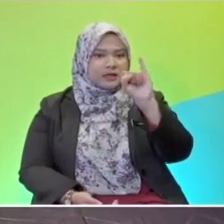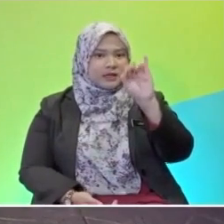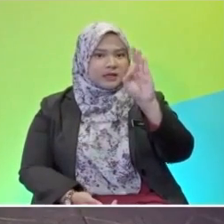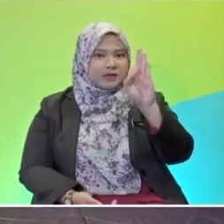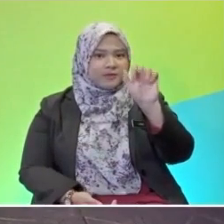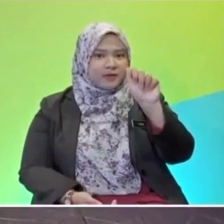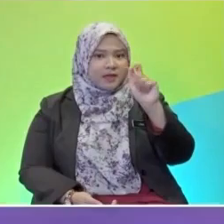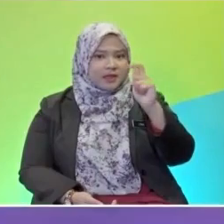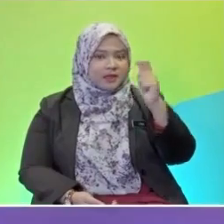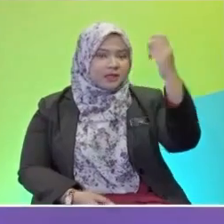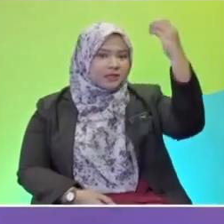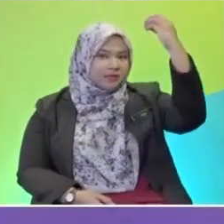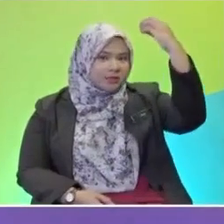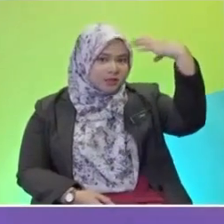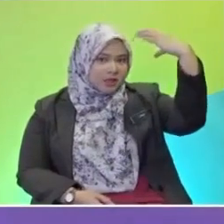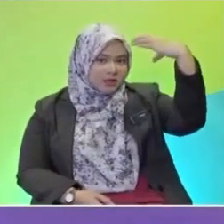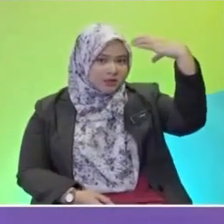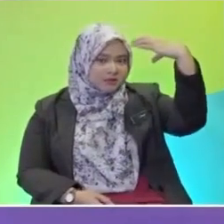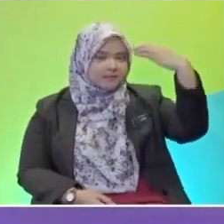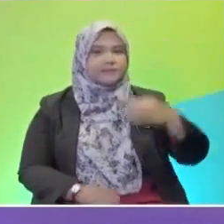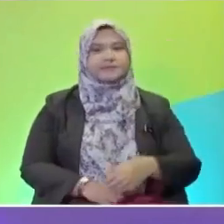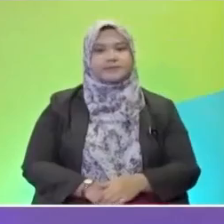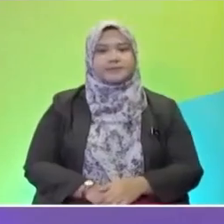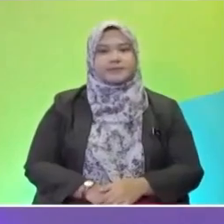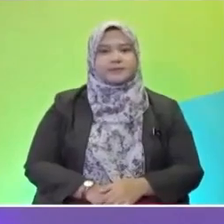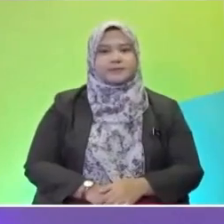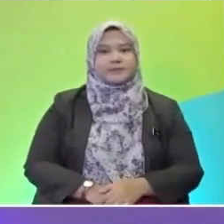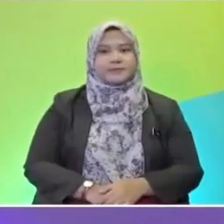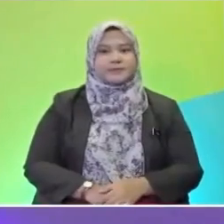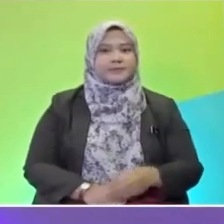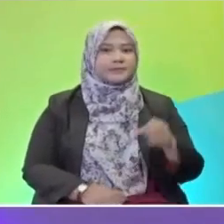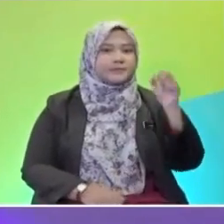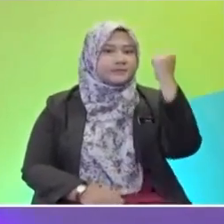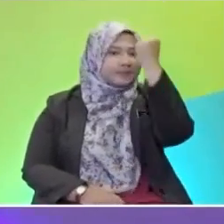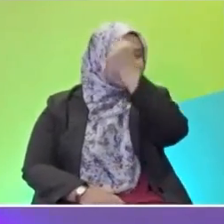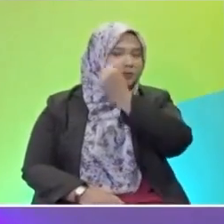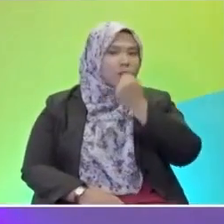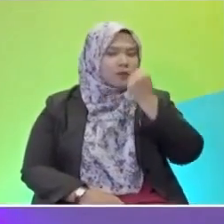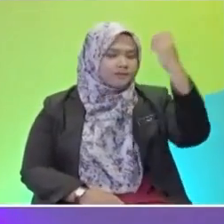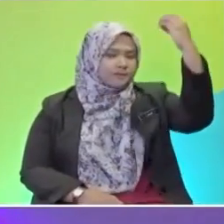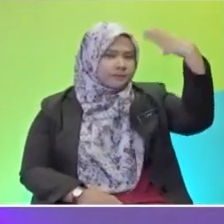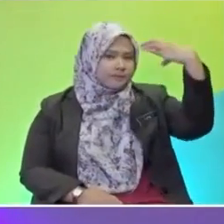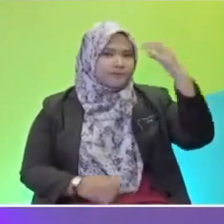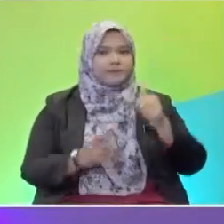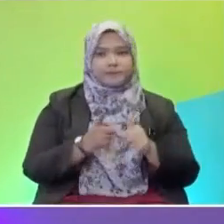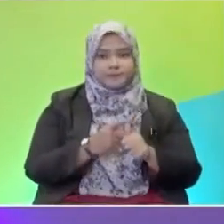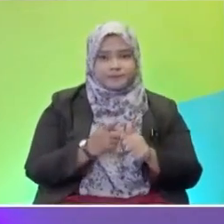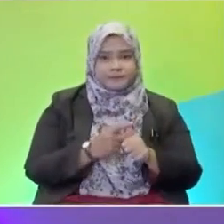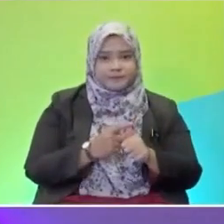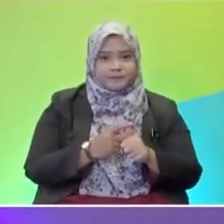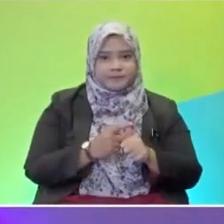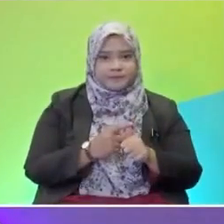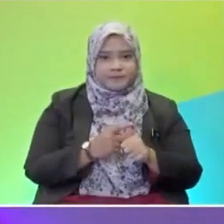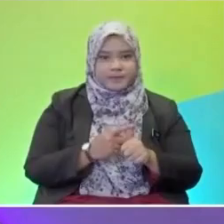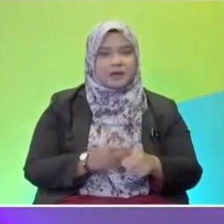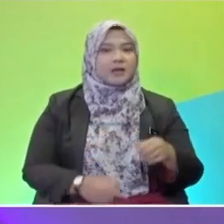menuntun sebenarnya selain daripada cermin muka yang kita gunakan pada setiap hari ada berbagai